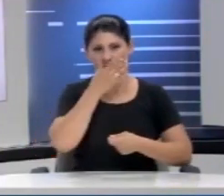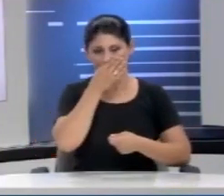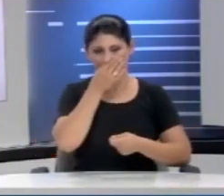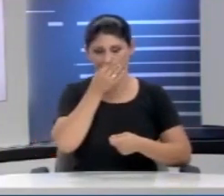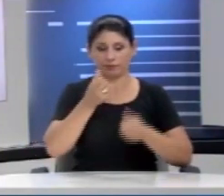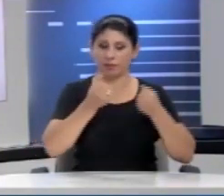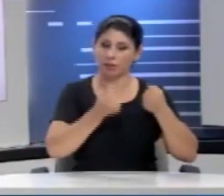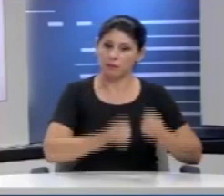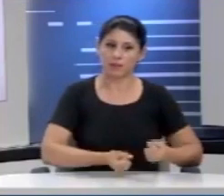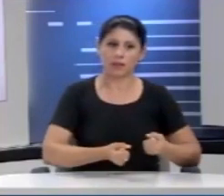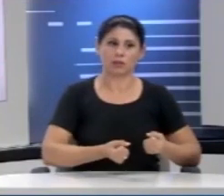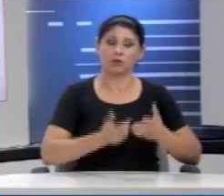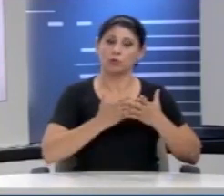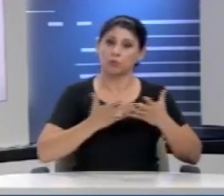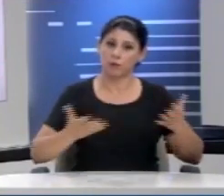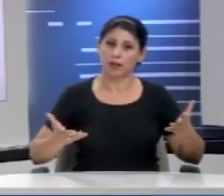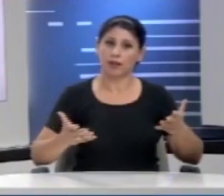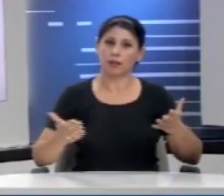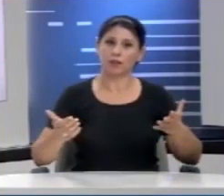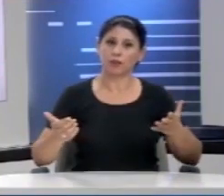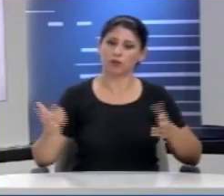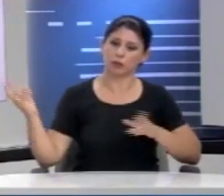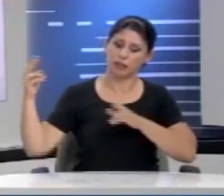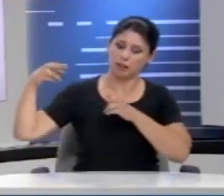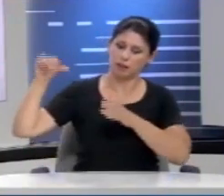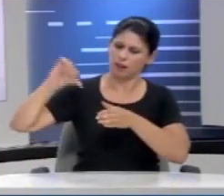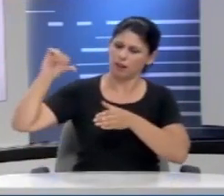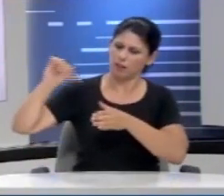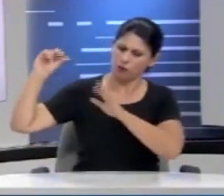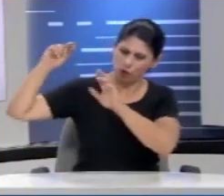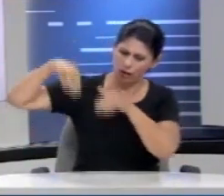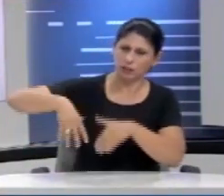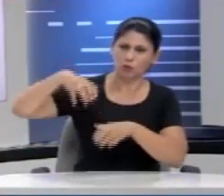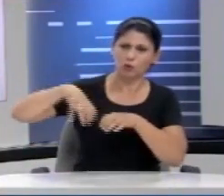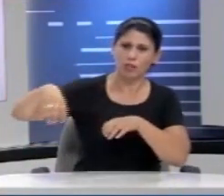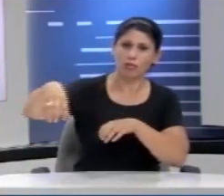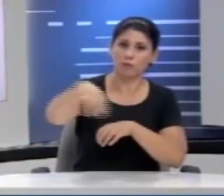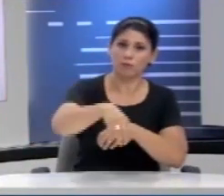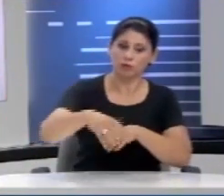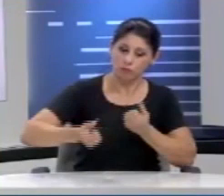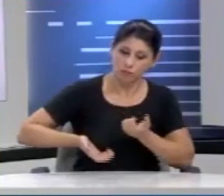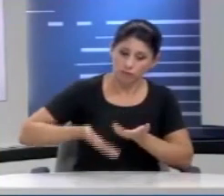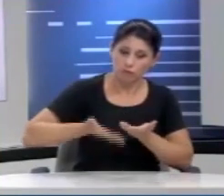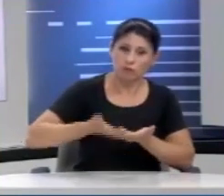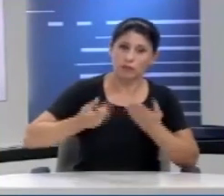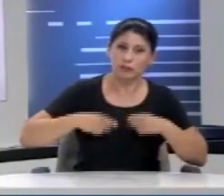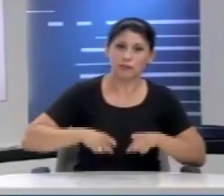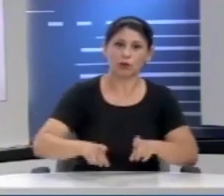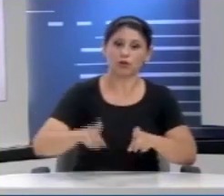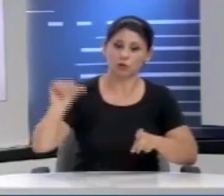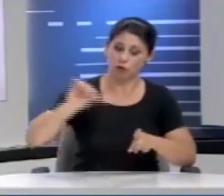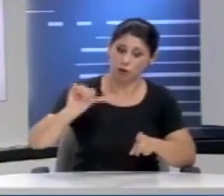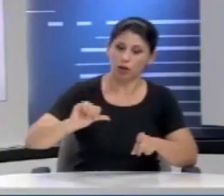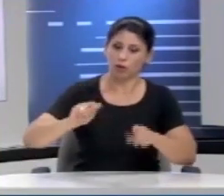Θα δίνατε βάρος στους μεγάλους υδροηλεκτρικούς σταθμούς, για παράδειγμα, που συμβάλλουν ταυτόχρονα και στην